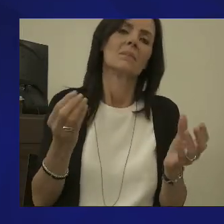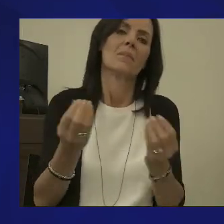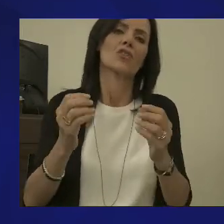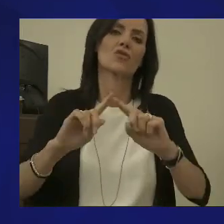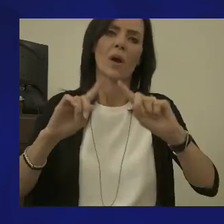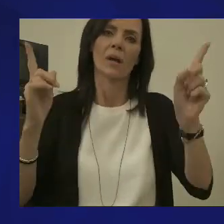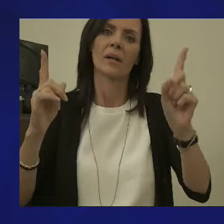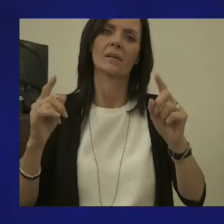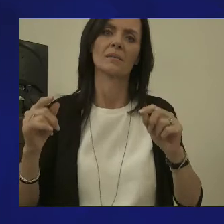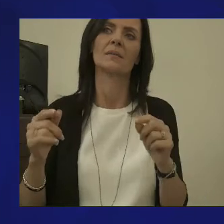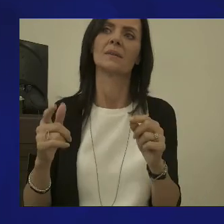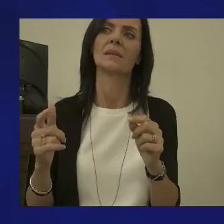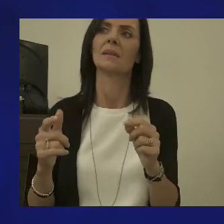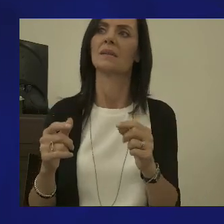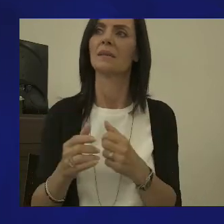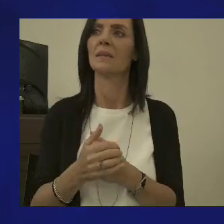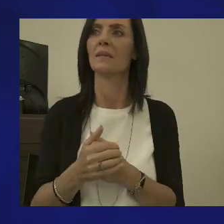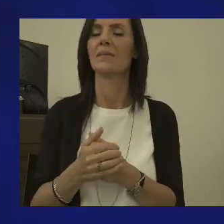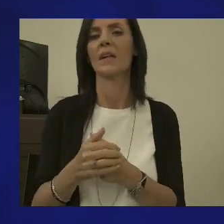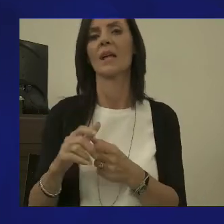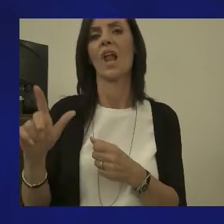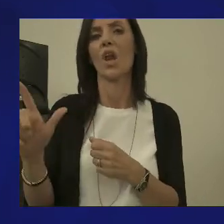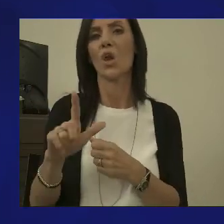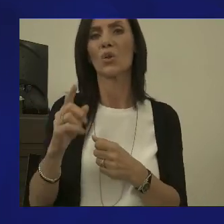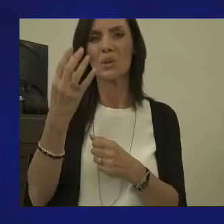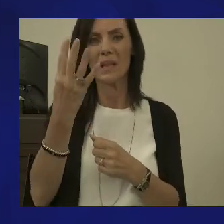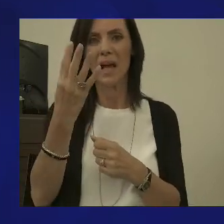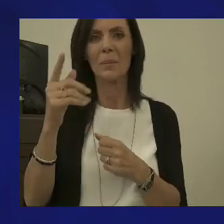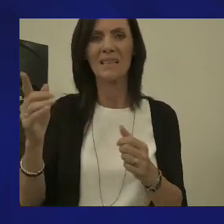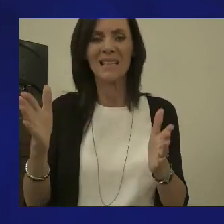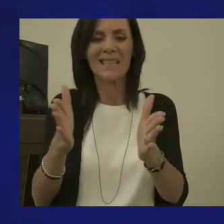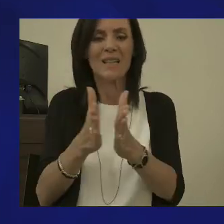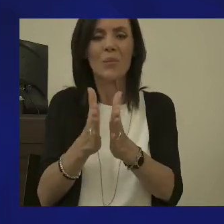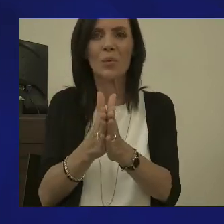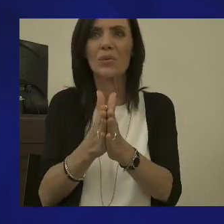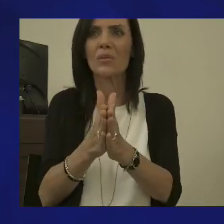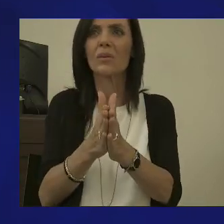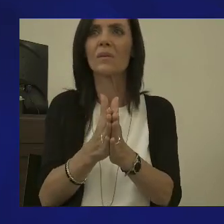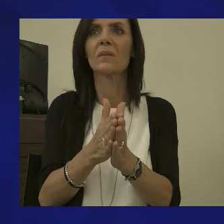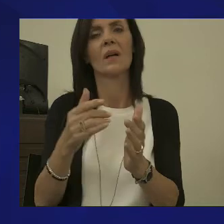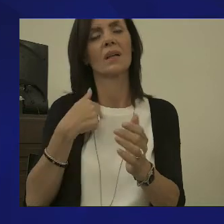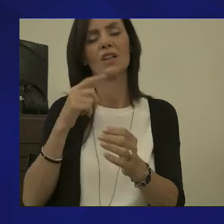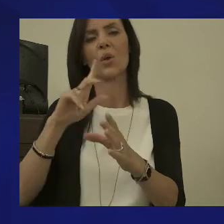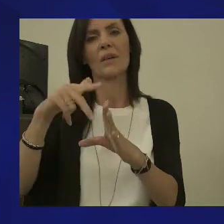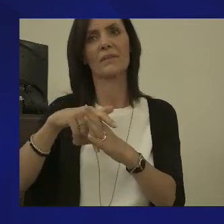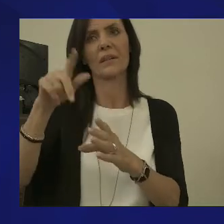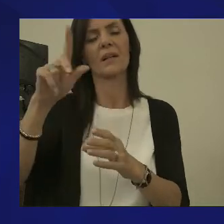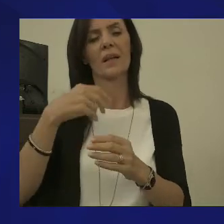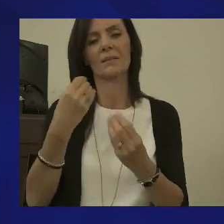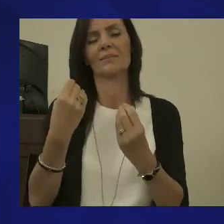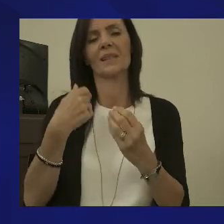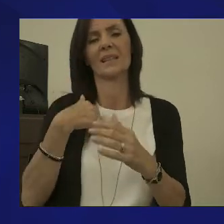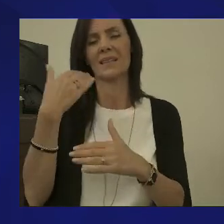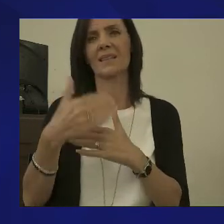לוטוס 4 צמוד לכניסה לבעלים, נכון? כן. 4. שמשון, לא הפרעתי לך, תן לי לסיים